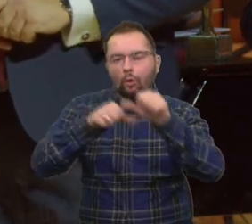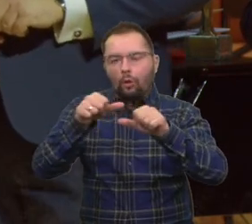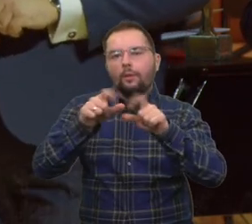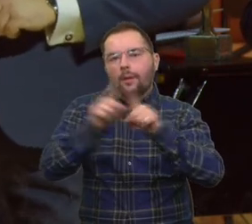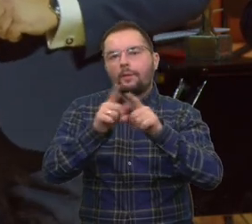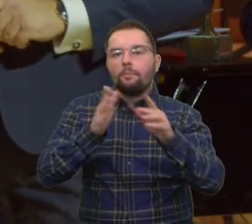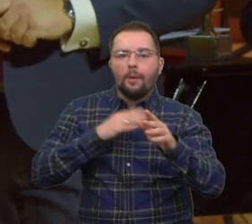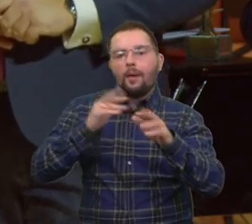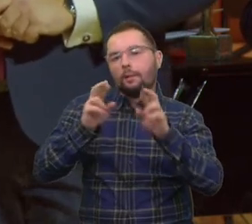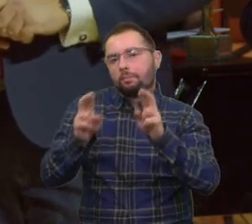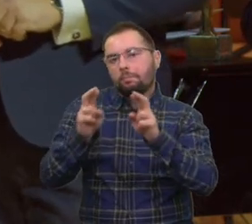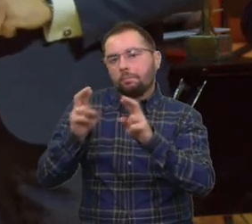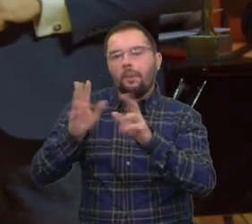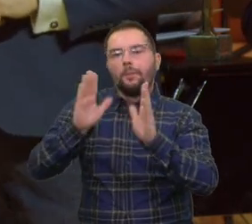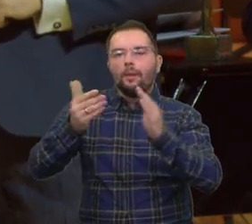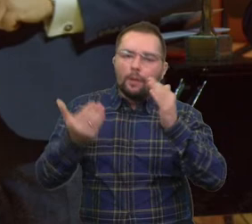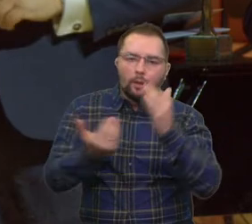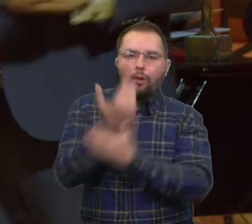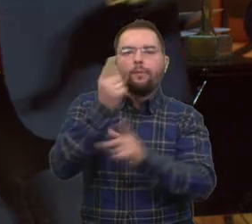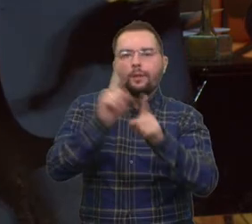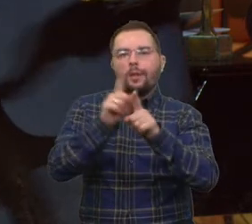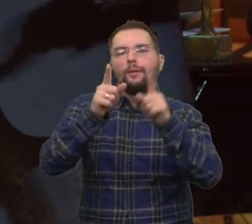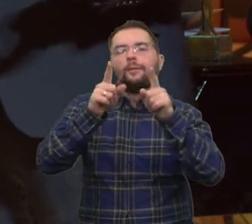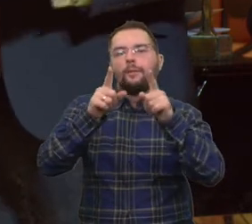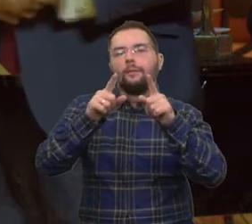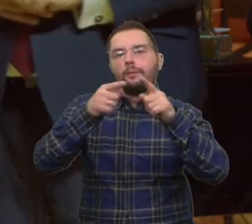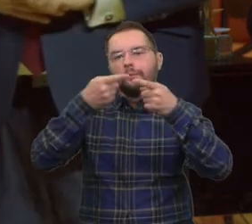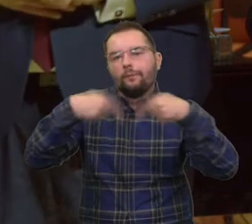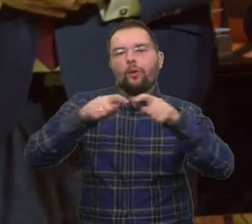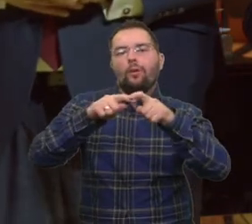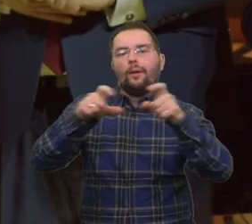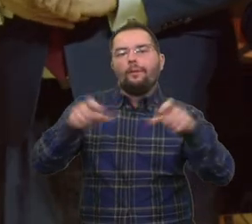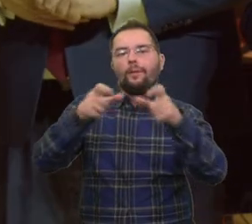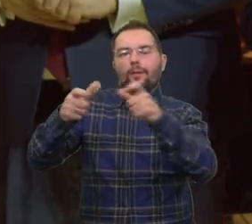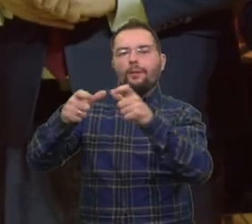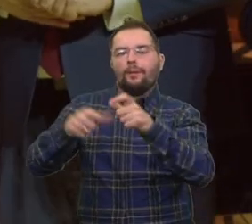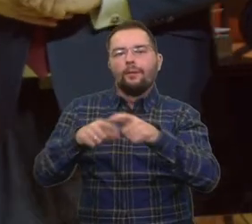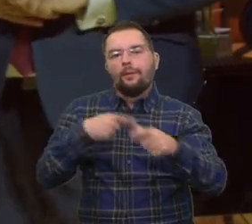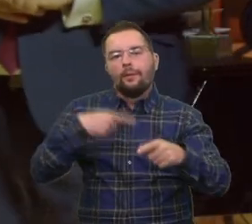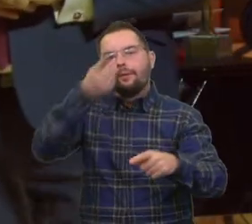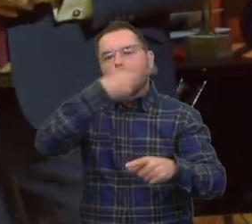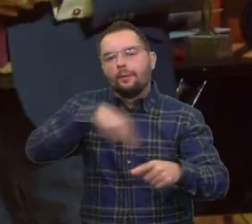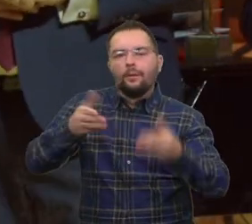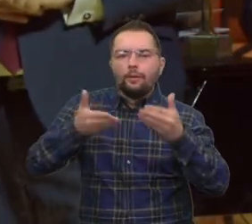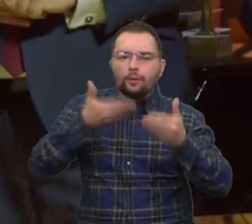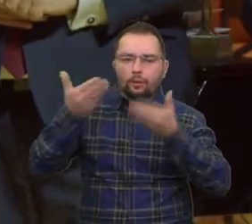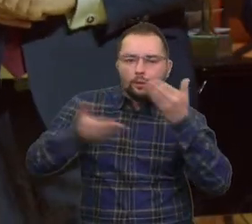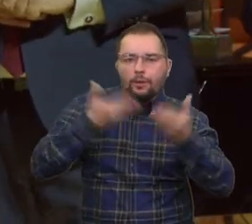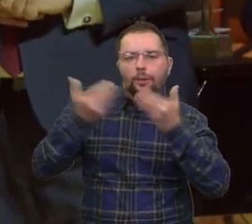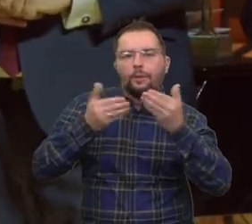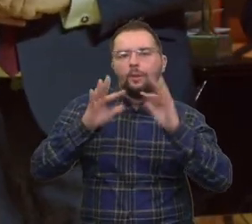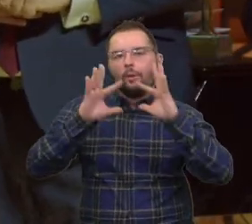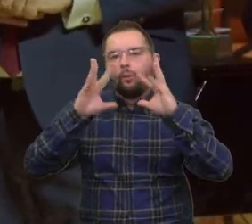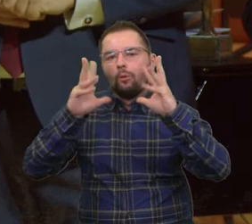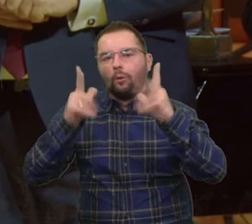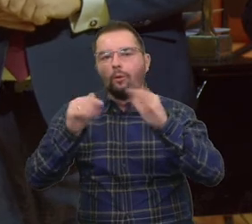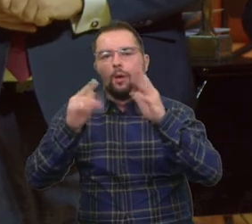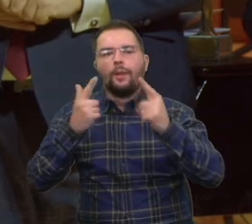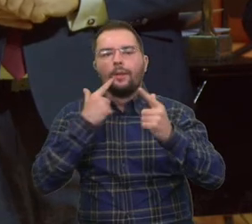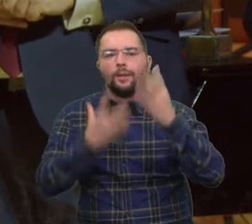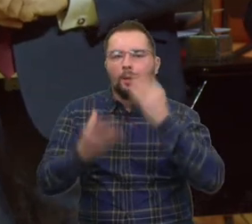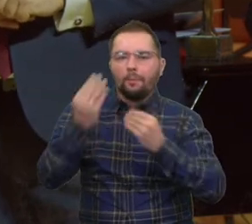dzisiaj Państwa na nią zapraszam. Także życzę wszystkim pięknej, wspaniałej